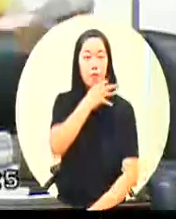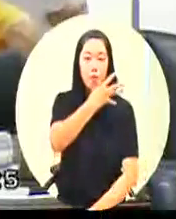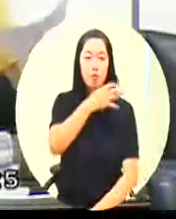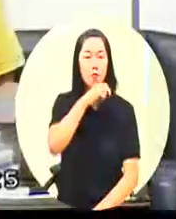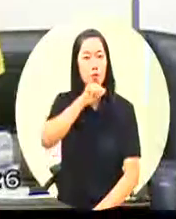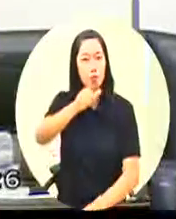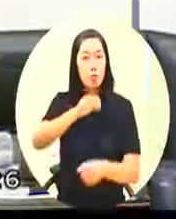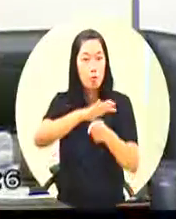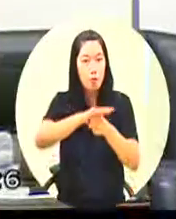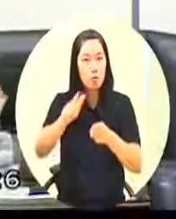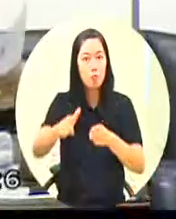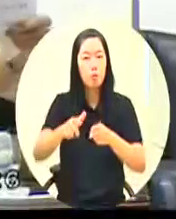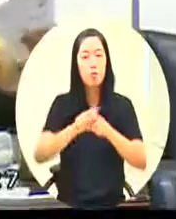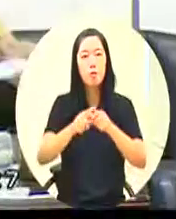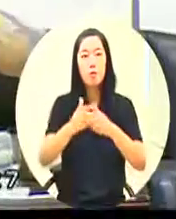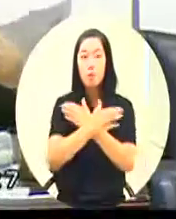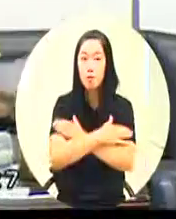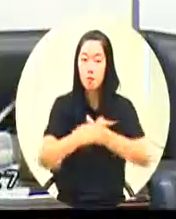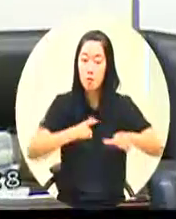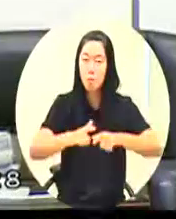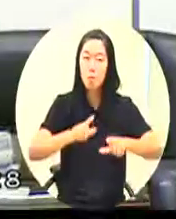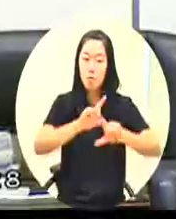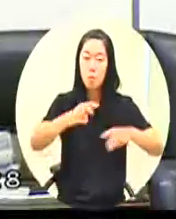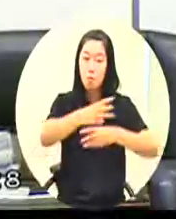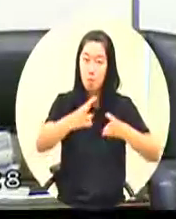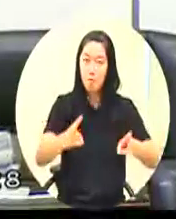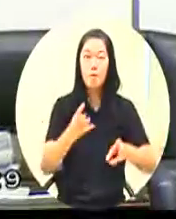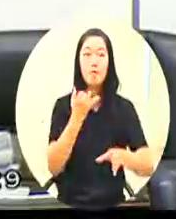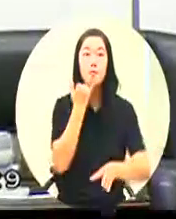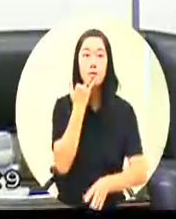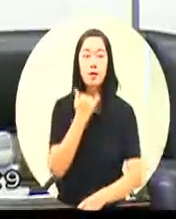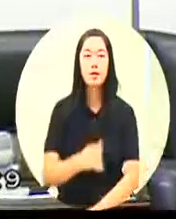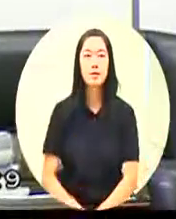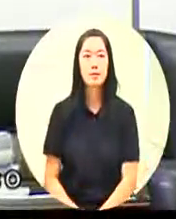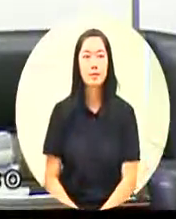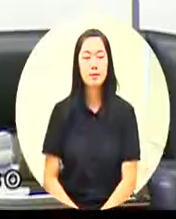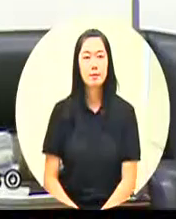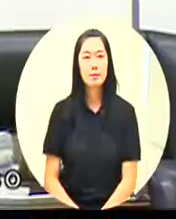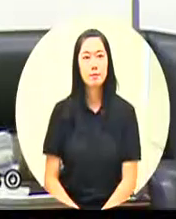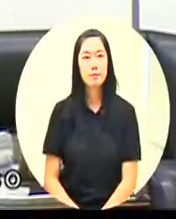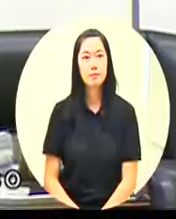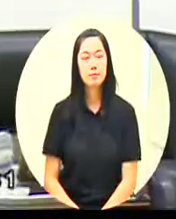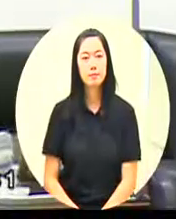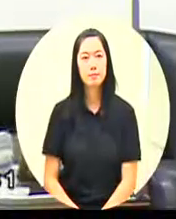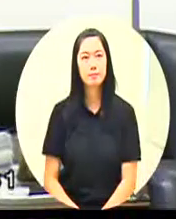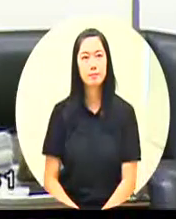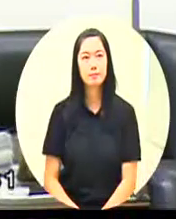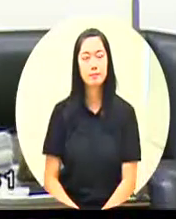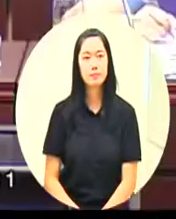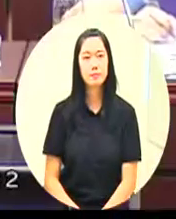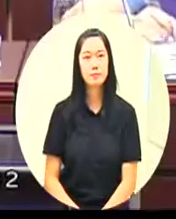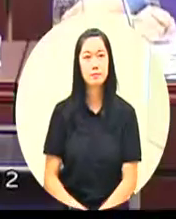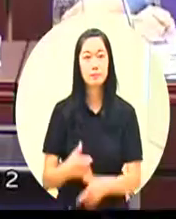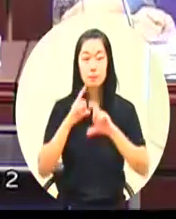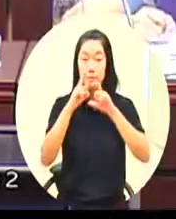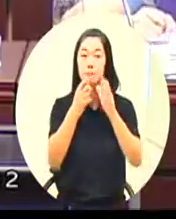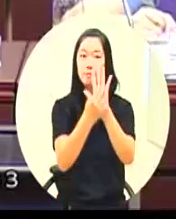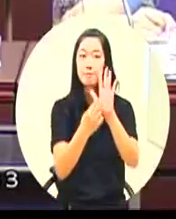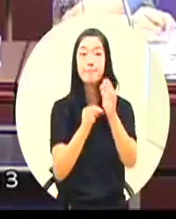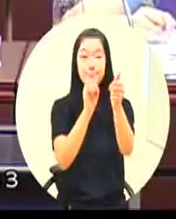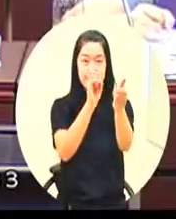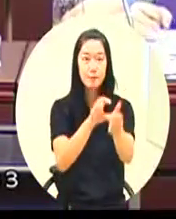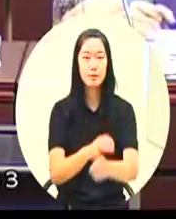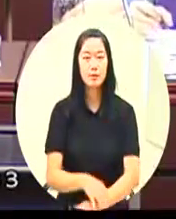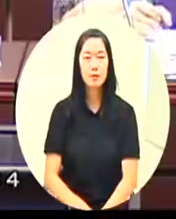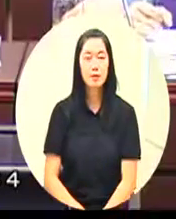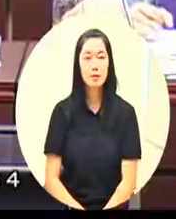大班的，就勇敢的做下去哈。局长给你建议。 那个朱元，我要回应吗？ 简单